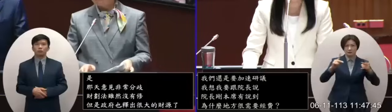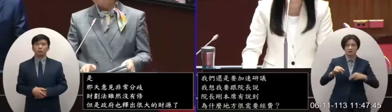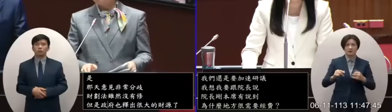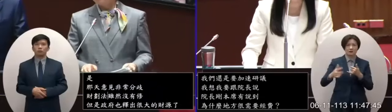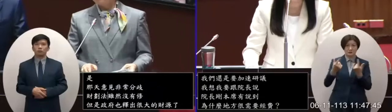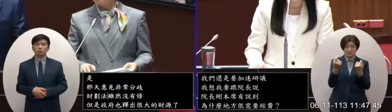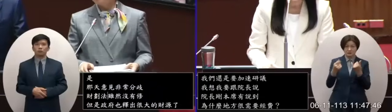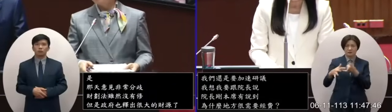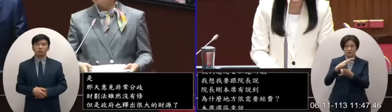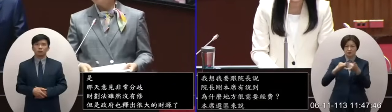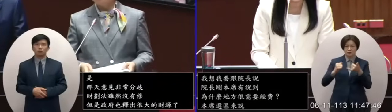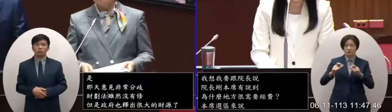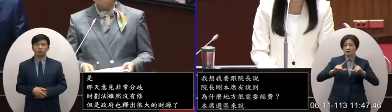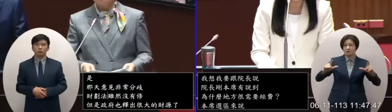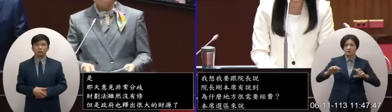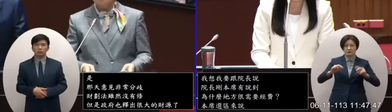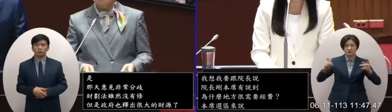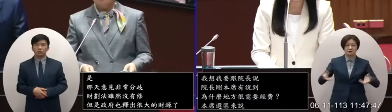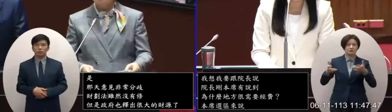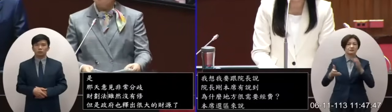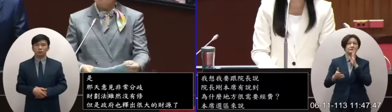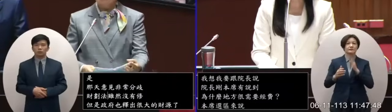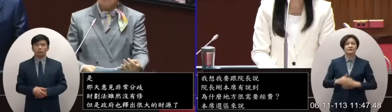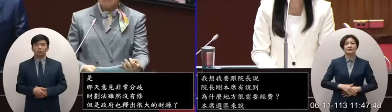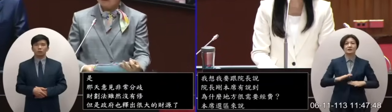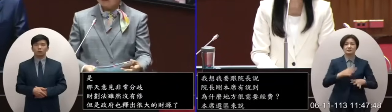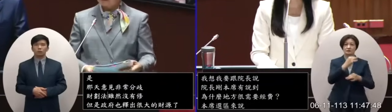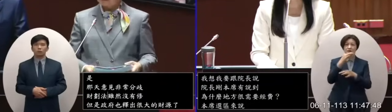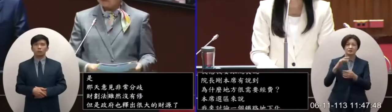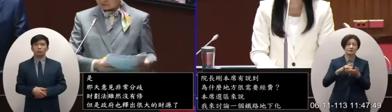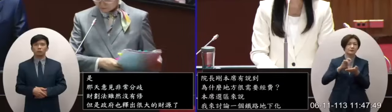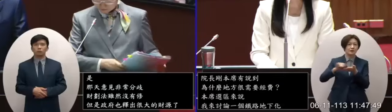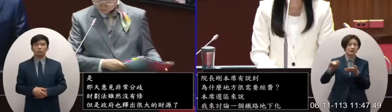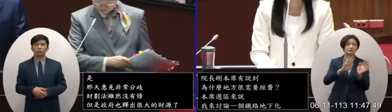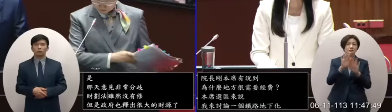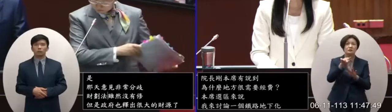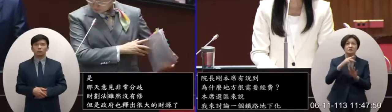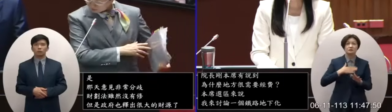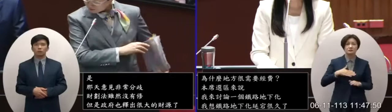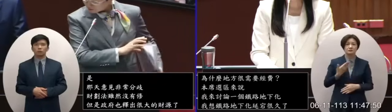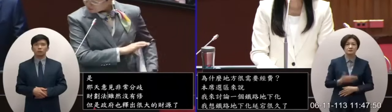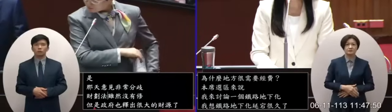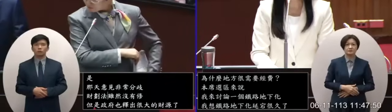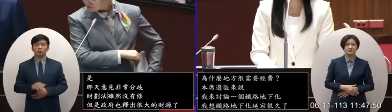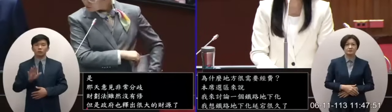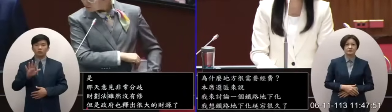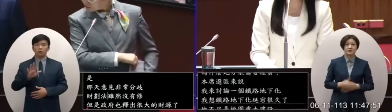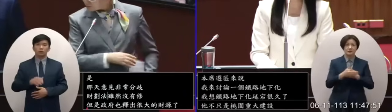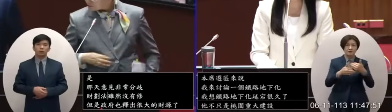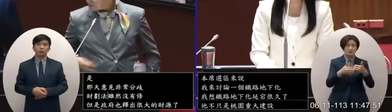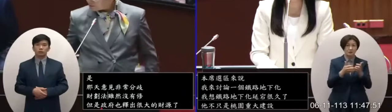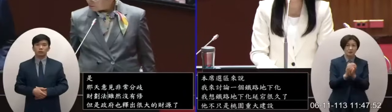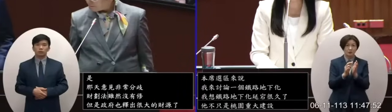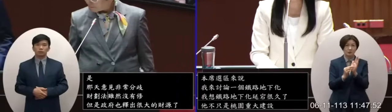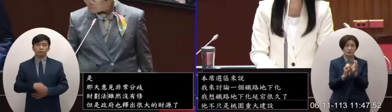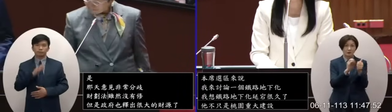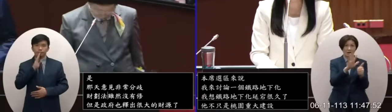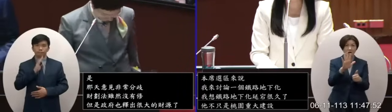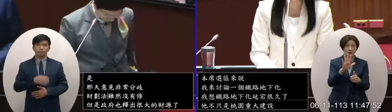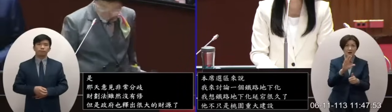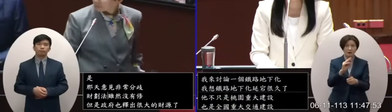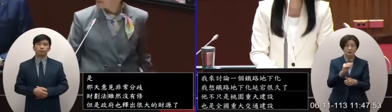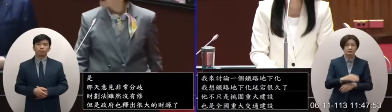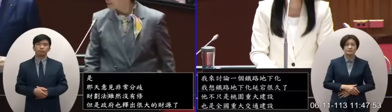大的交通建设哦。那最新的进度跟发报的情况，院长有了解吗？ 有， 交通部有跟您回报吗？